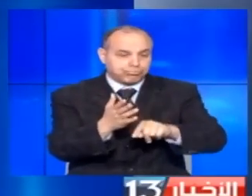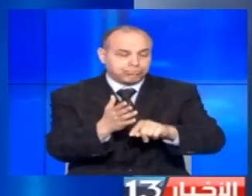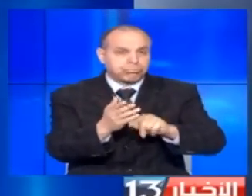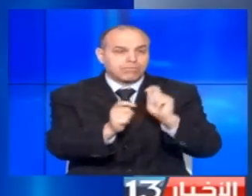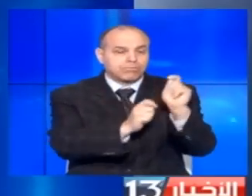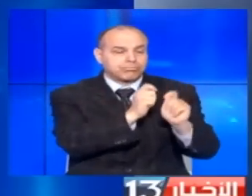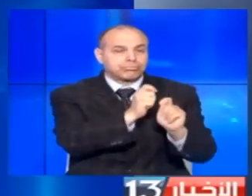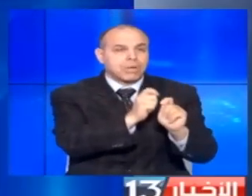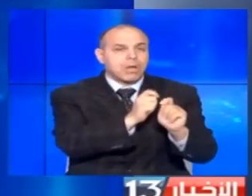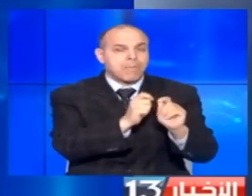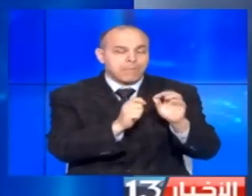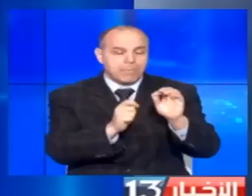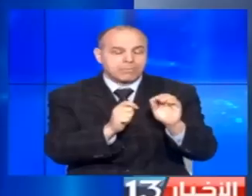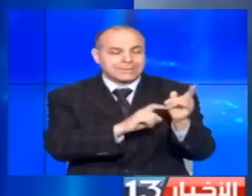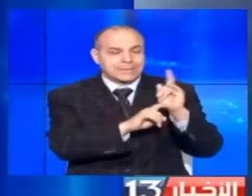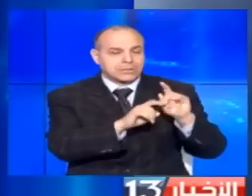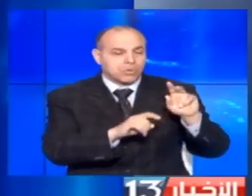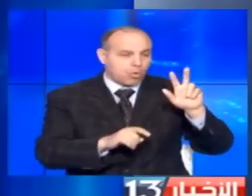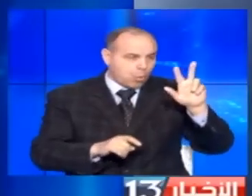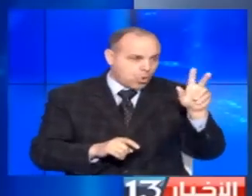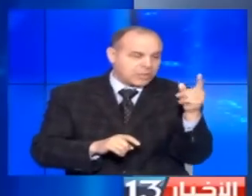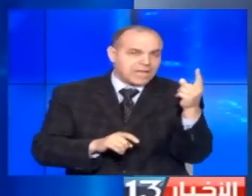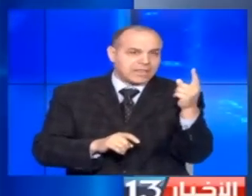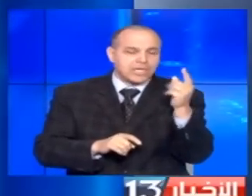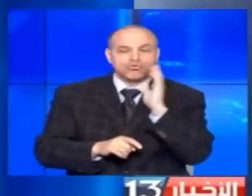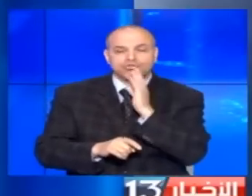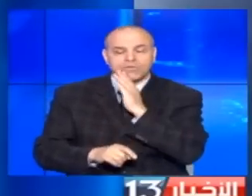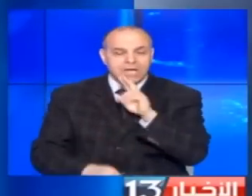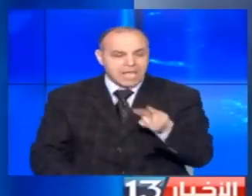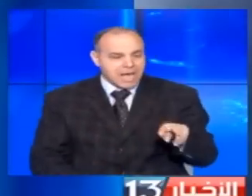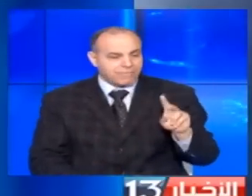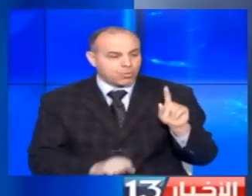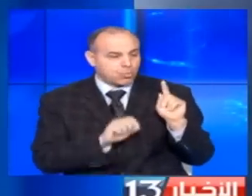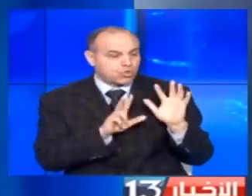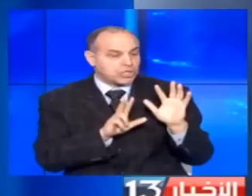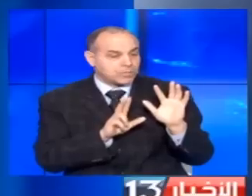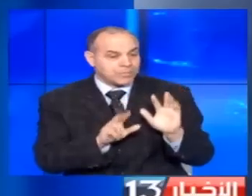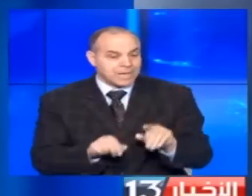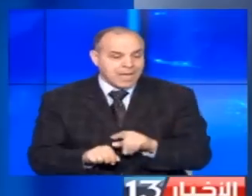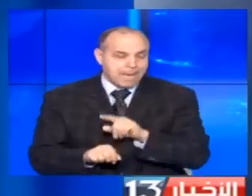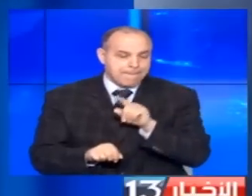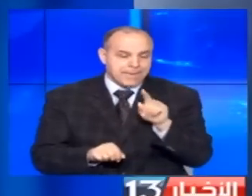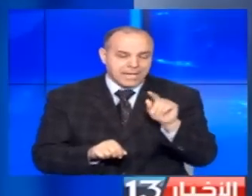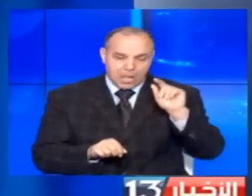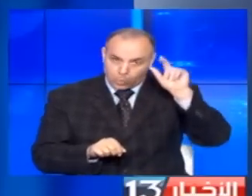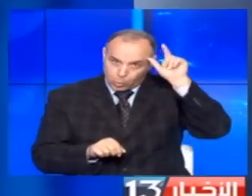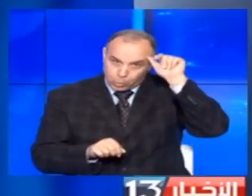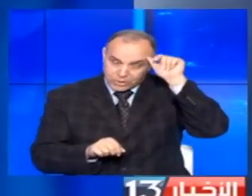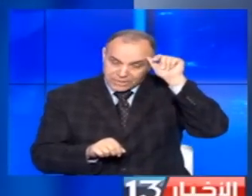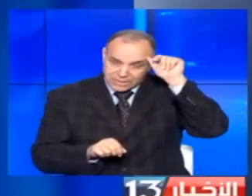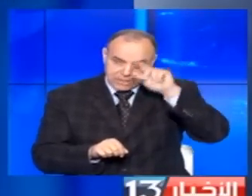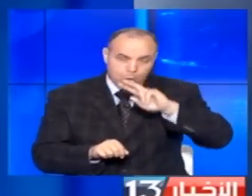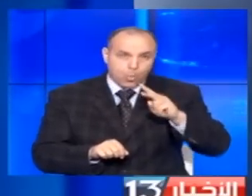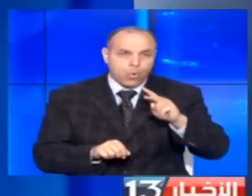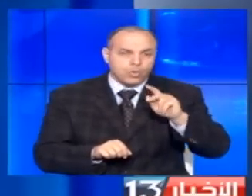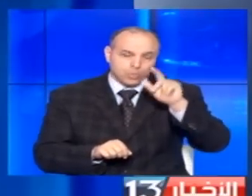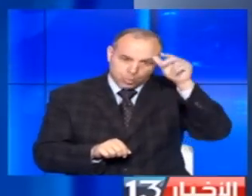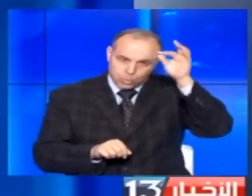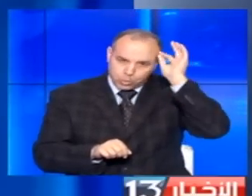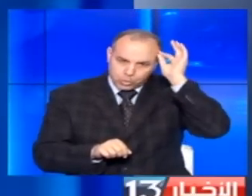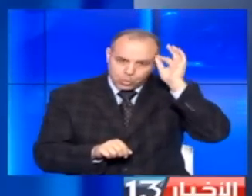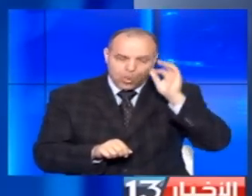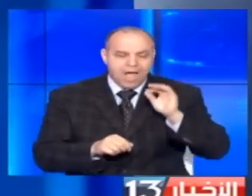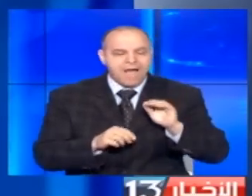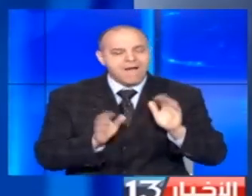القرض المبرمه بتاريخ الدي من جانفي 2018 بين الجمهوريه التونسيه والوكاله الفرنسيه